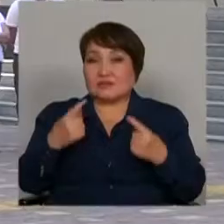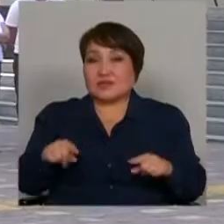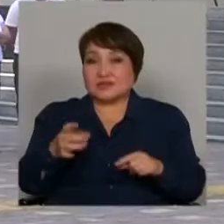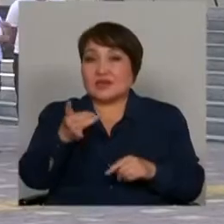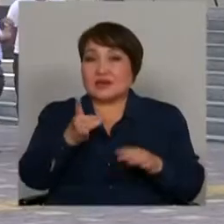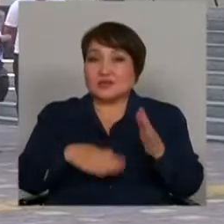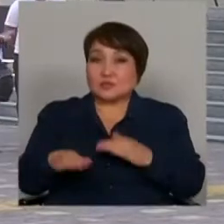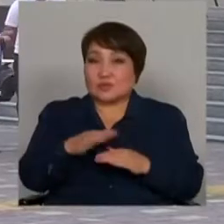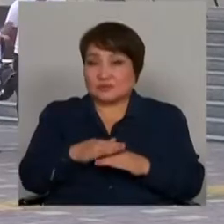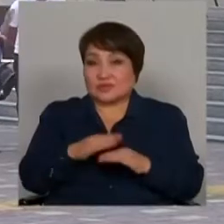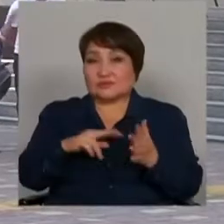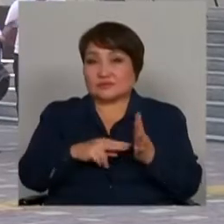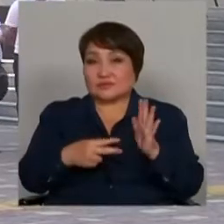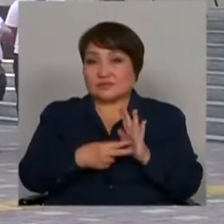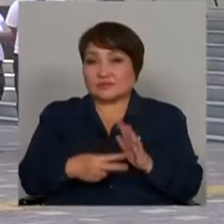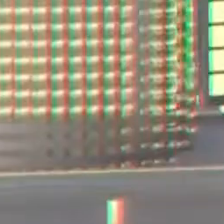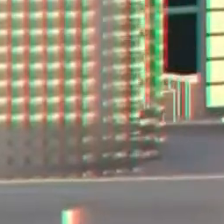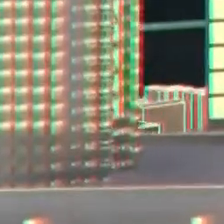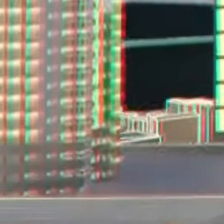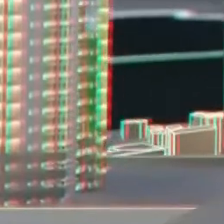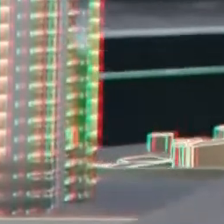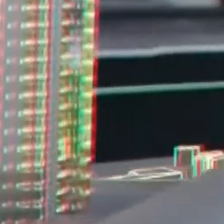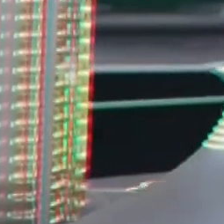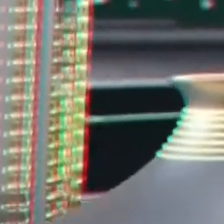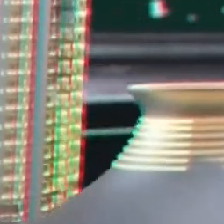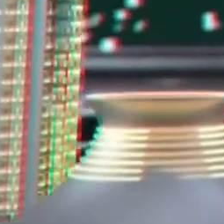Жақсылық Тілепберген, Алматы телеарнасы.